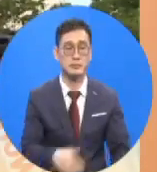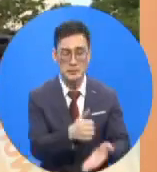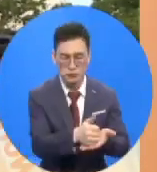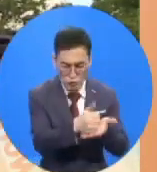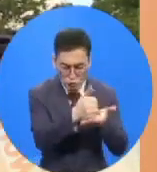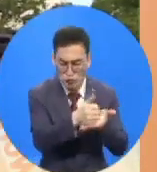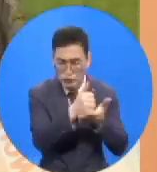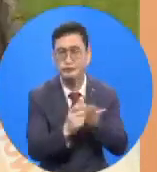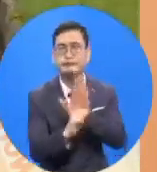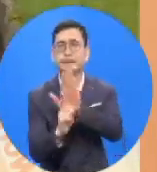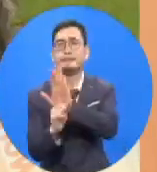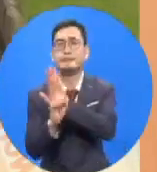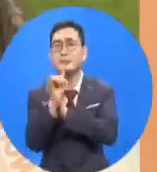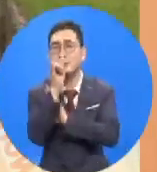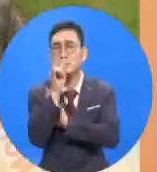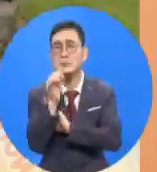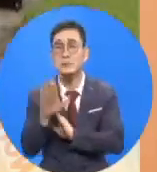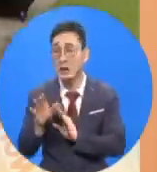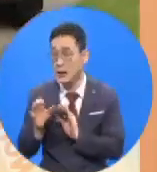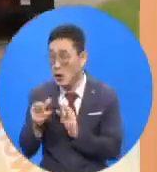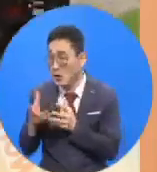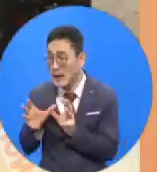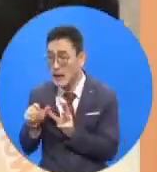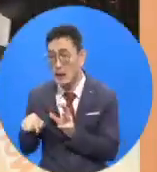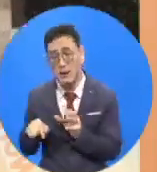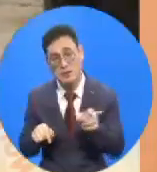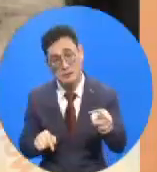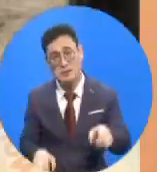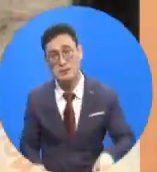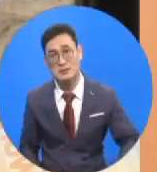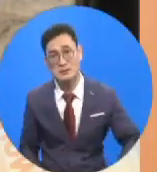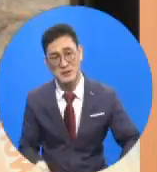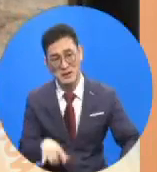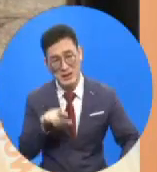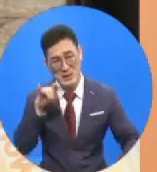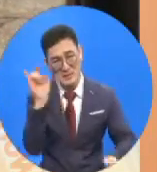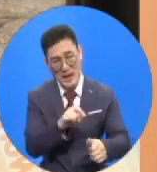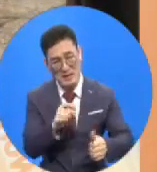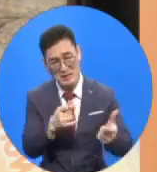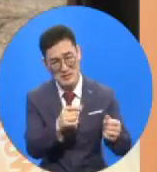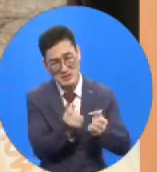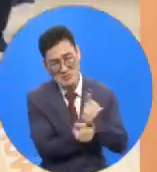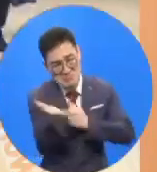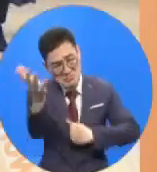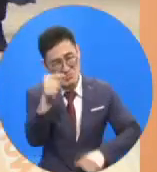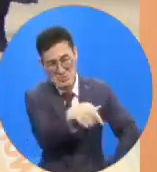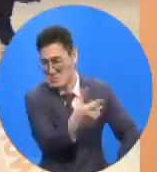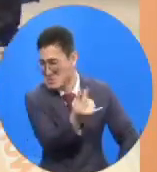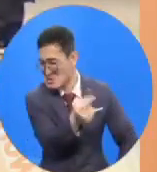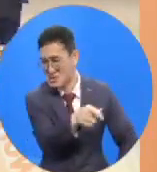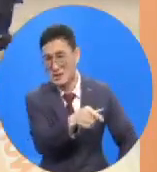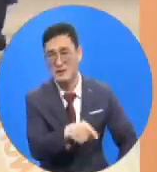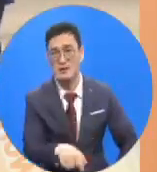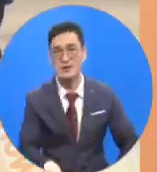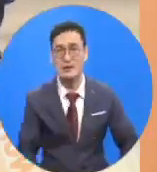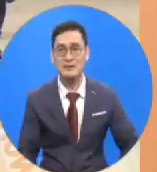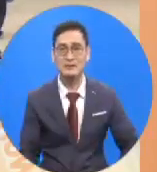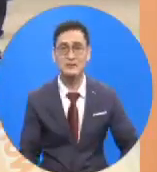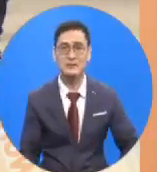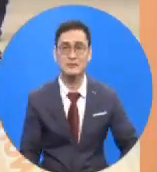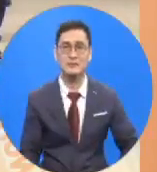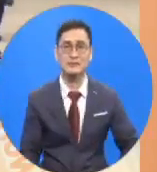않습니까 근데 일각 여당 일각에서는 뭐 4 분들 향해서 엄청 바이러스가 아무런 굉장히 그것을 지금 서슴치 않고 있어요 예 정부도